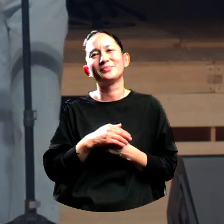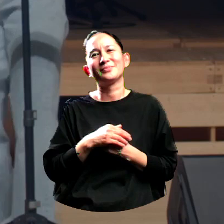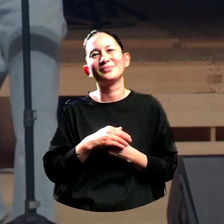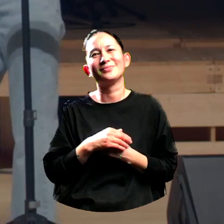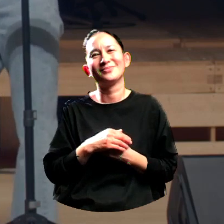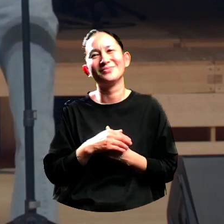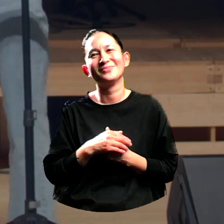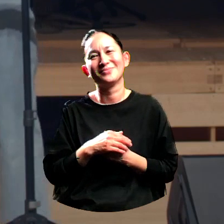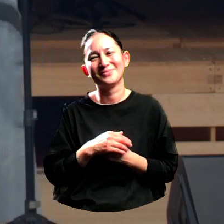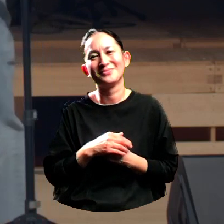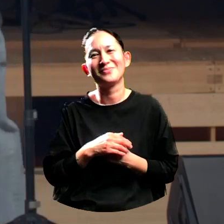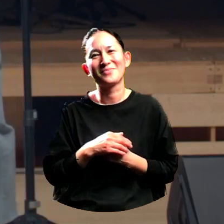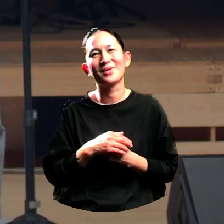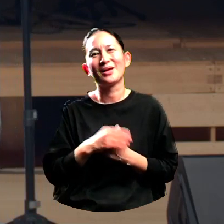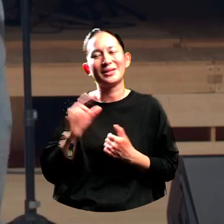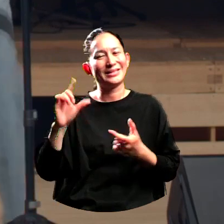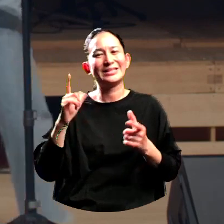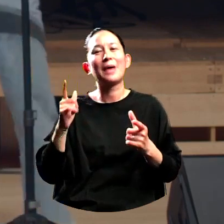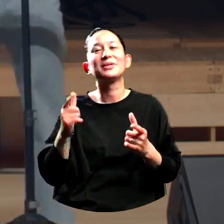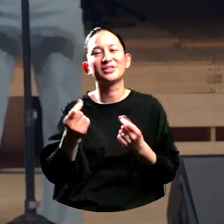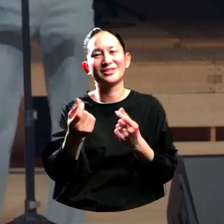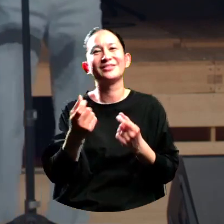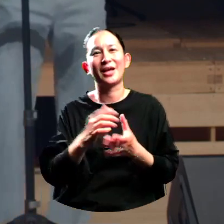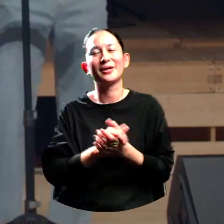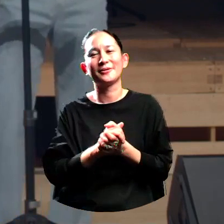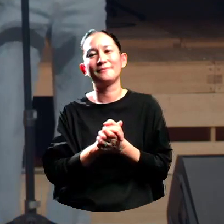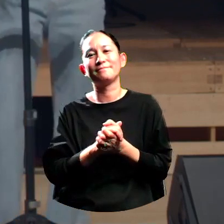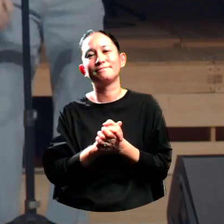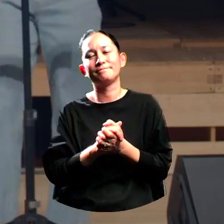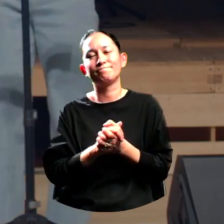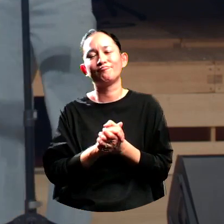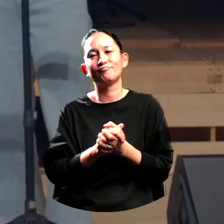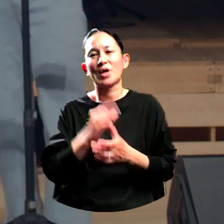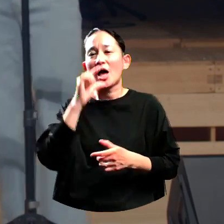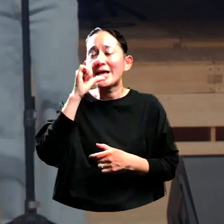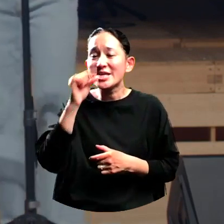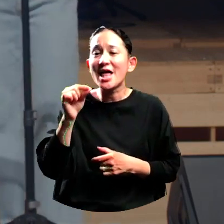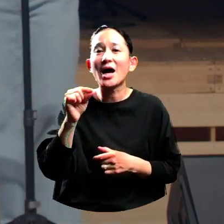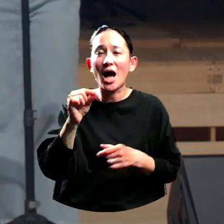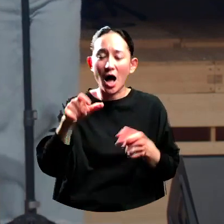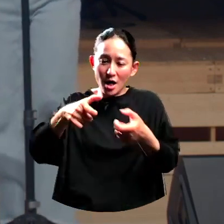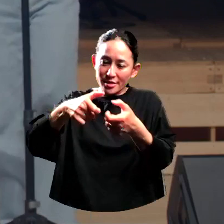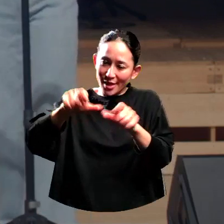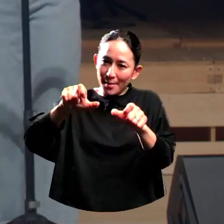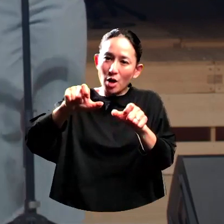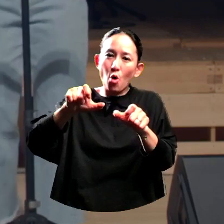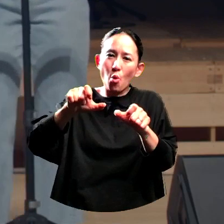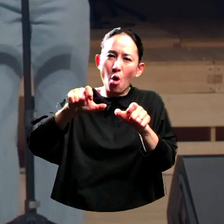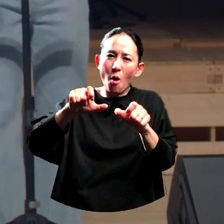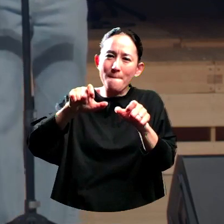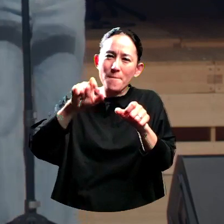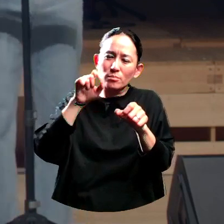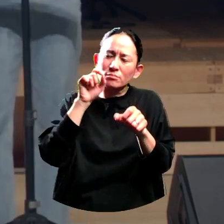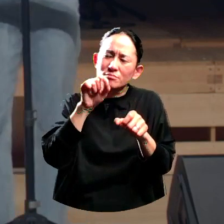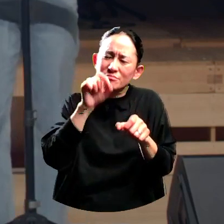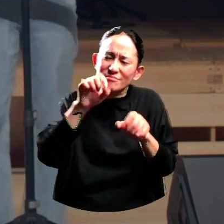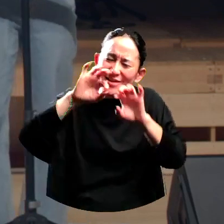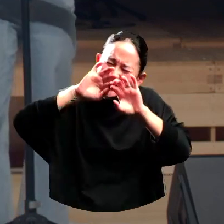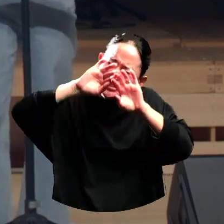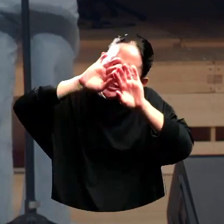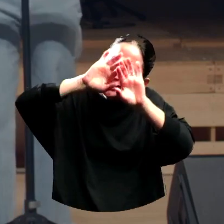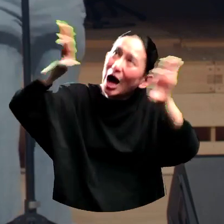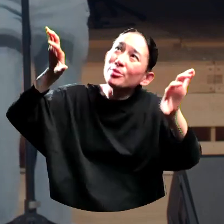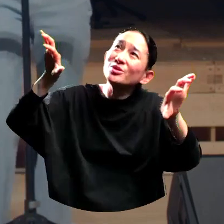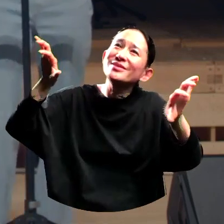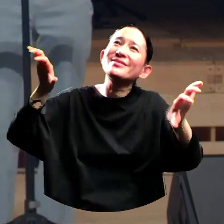と。 Please laugh. まあね、ヒナが卵の殻を破ってこの世界に誕生するようにイ